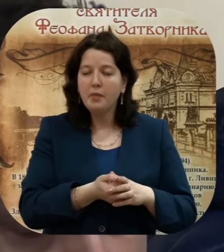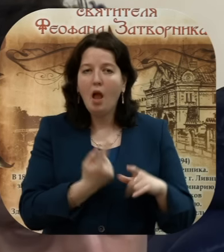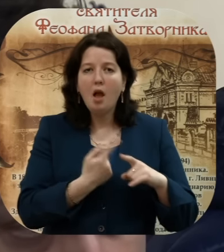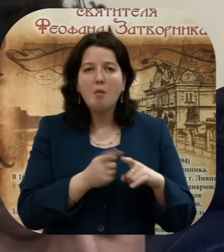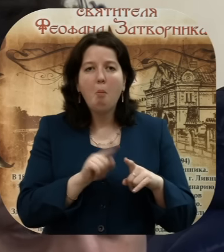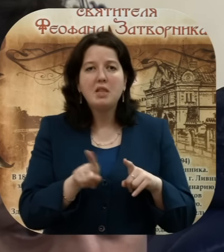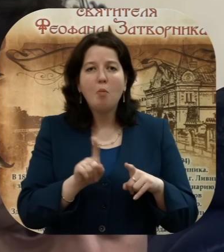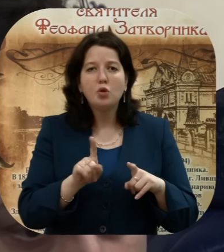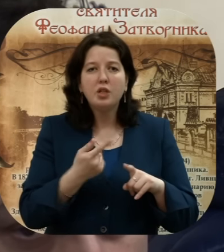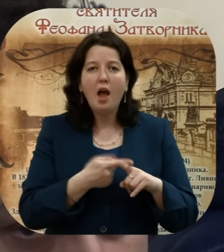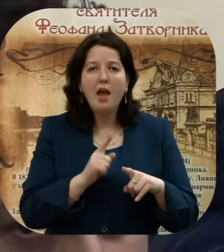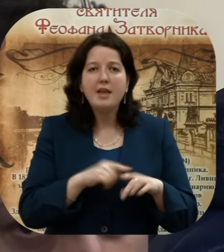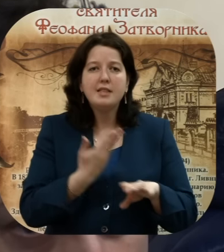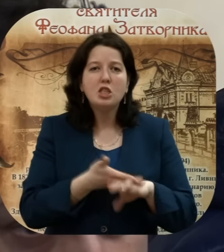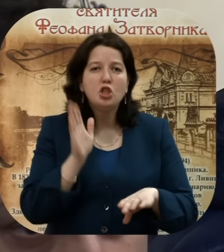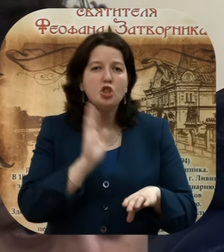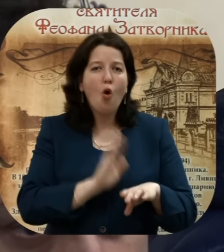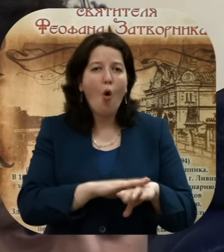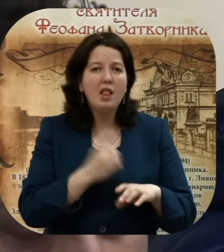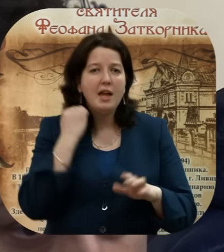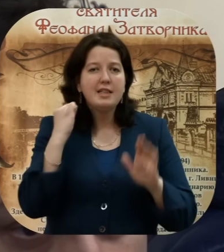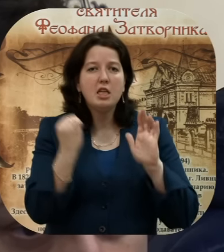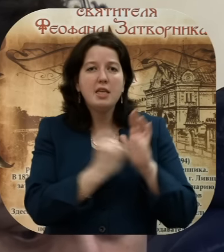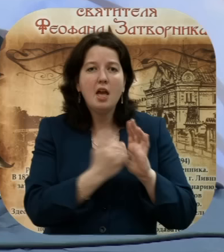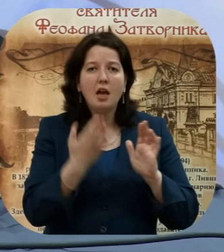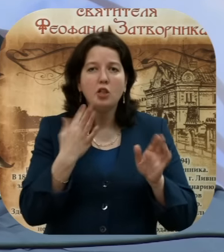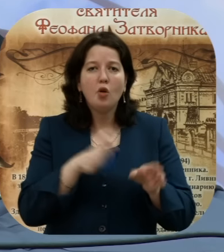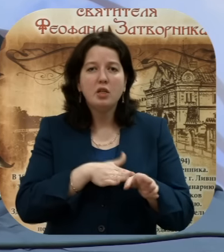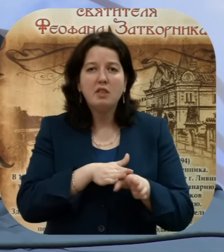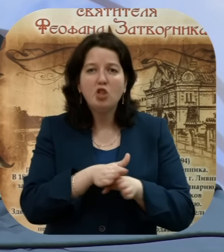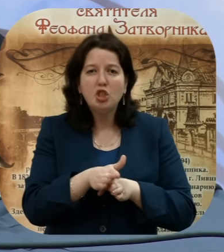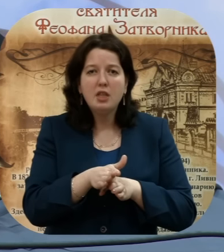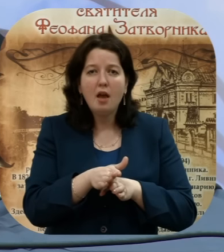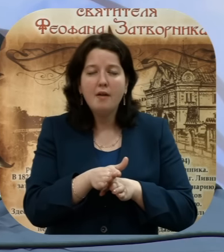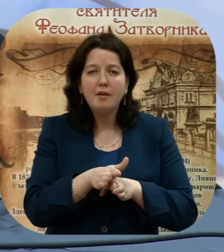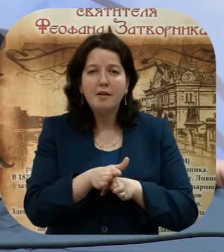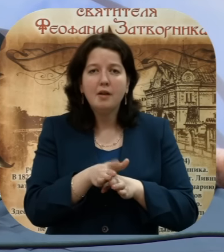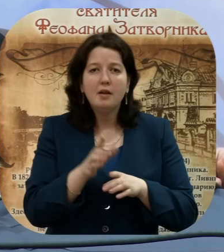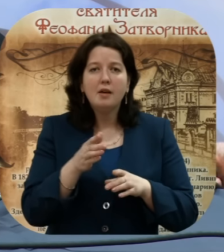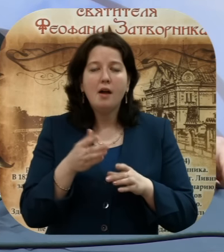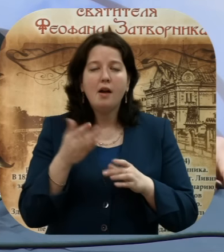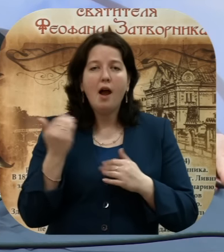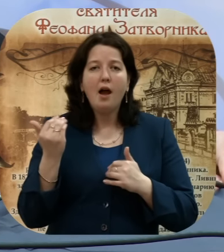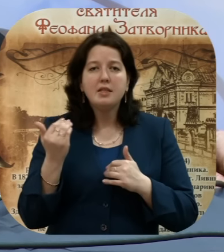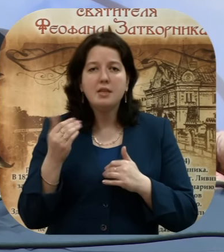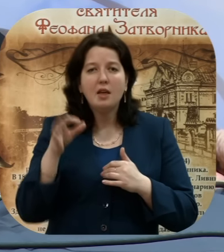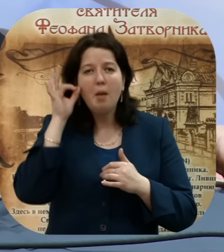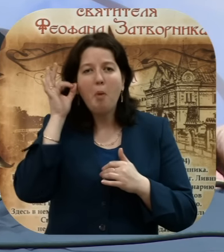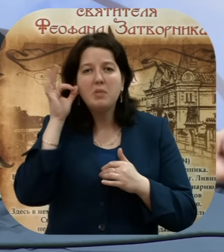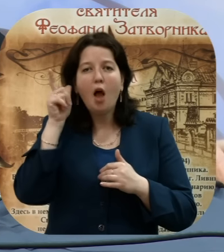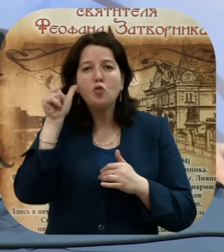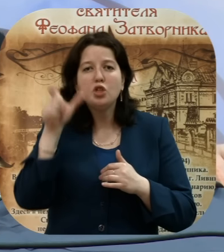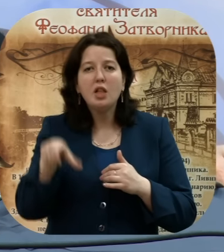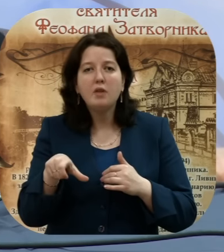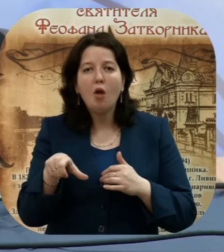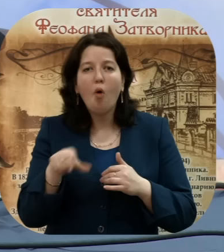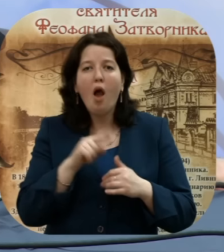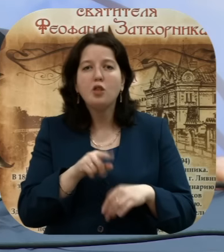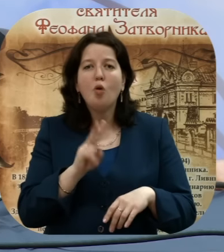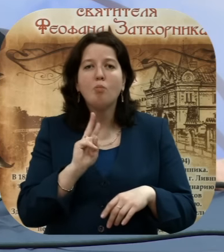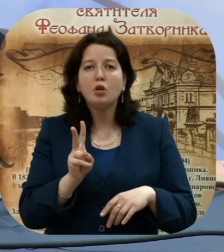Потому что эти тяжелые грехи, которые совершены, они мне напоминают о том, кто